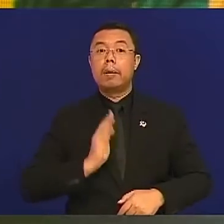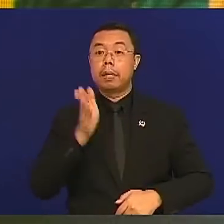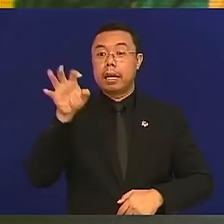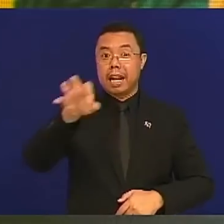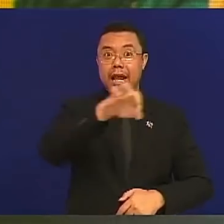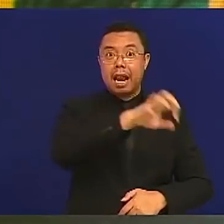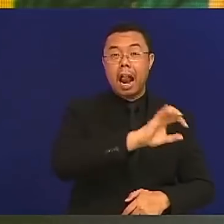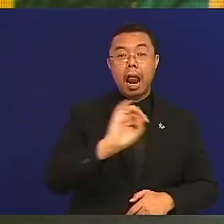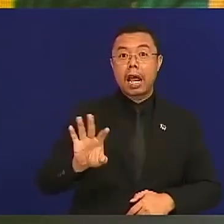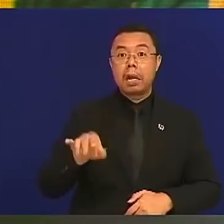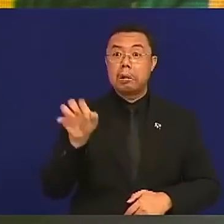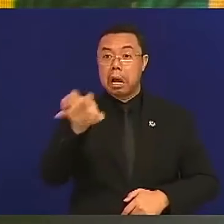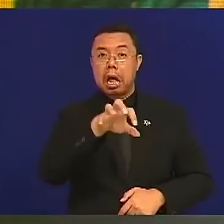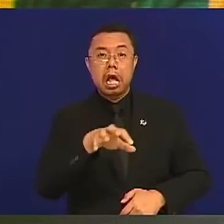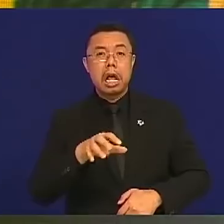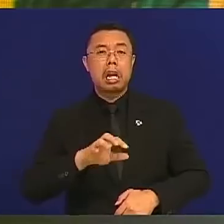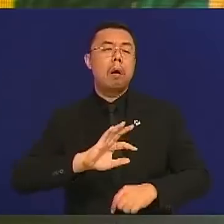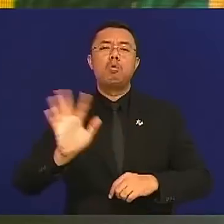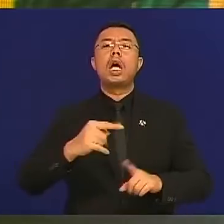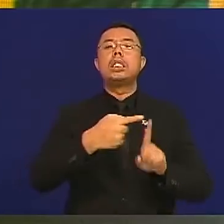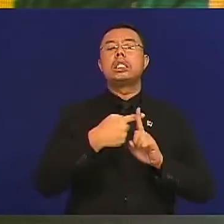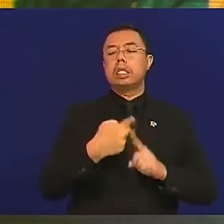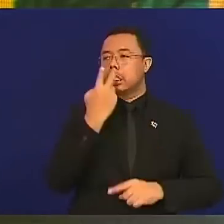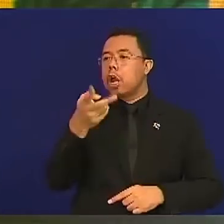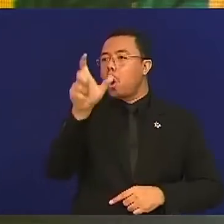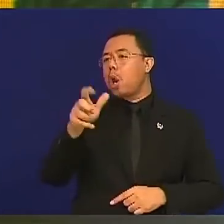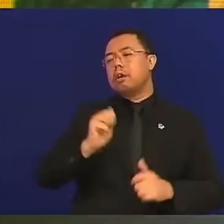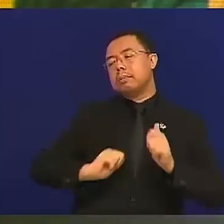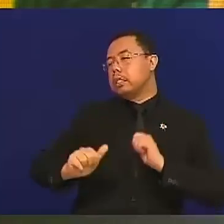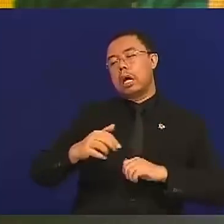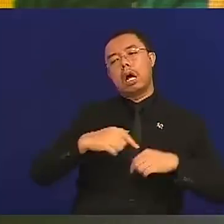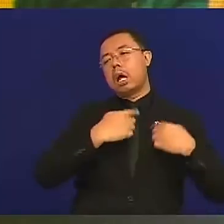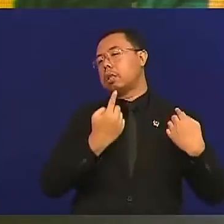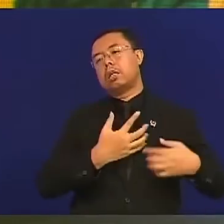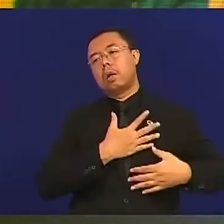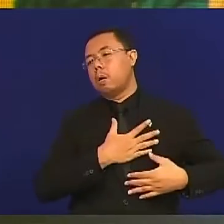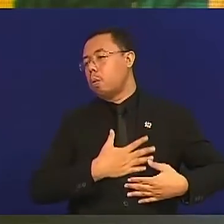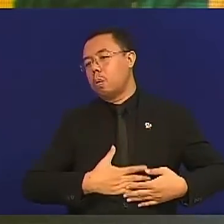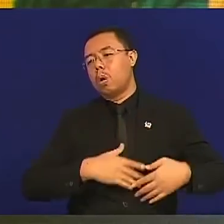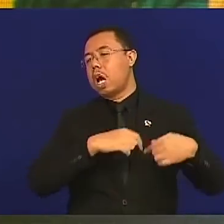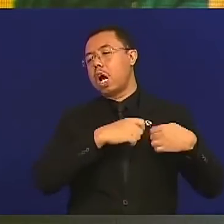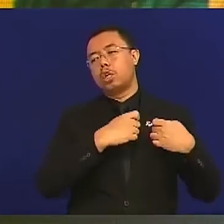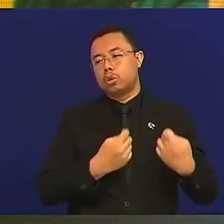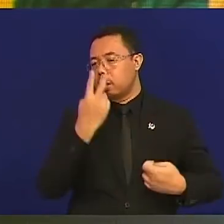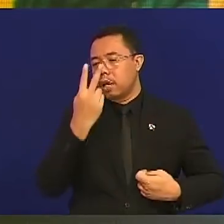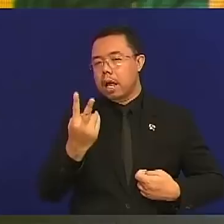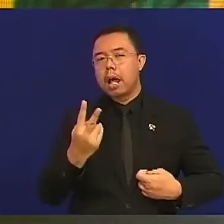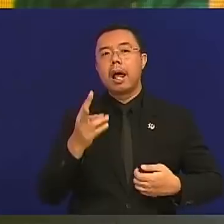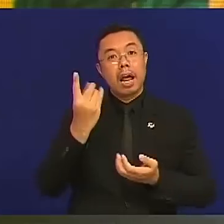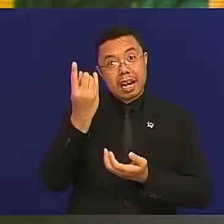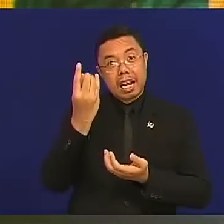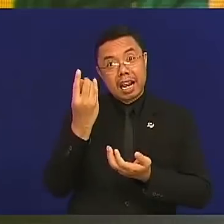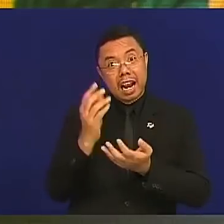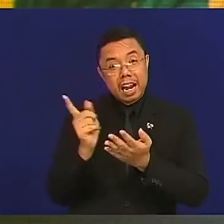daerah-daerah tertentu, walaupun daerahnya non-Kristen, kita lihat orang menderita juga hati kita seringkali hancur. Nilai